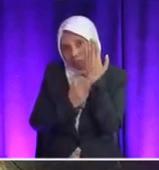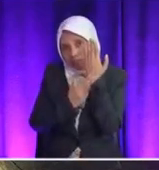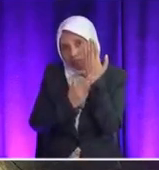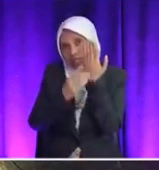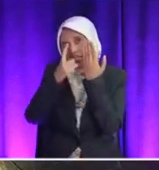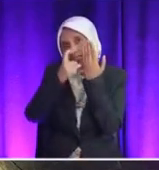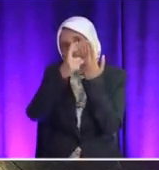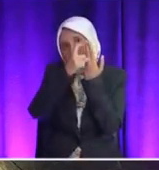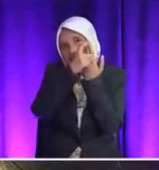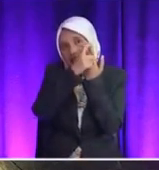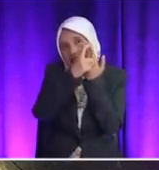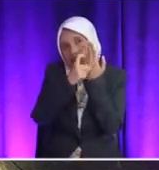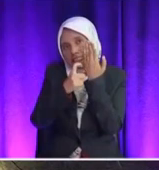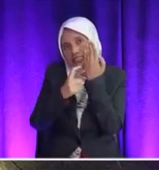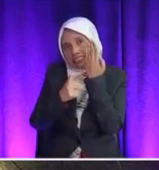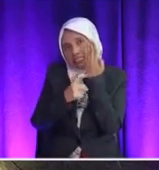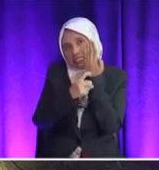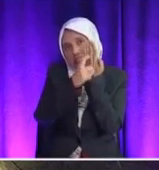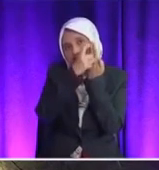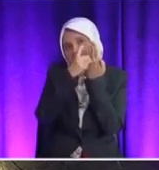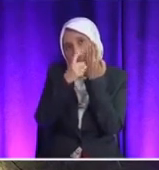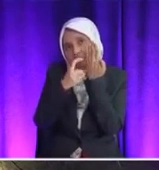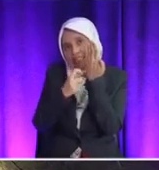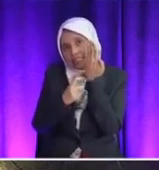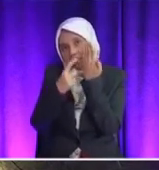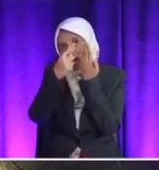untuk bawah ah